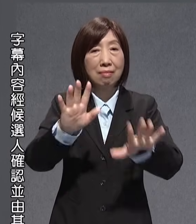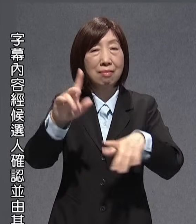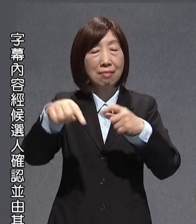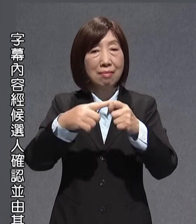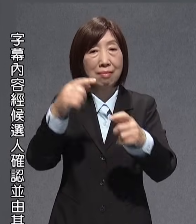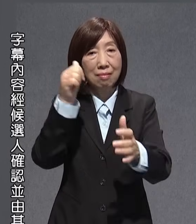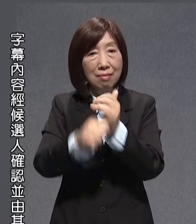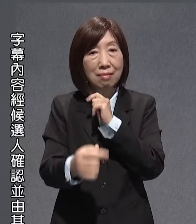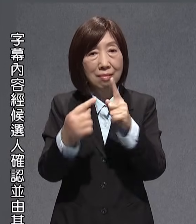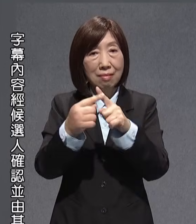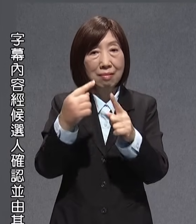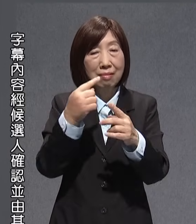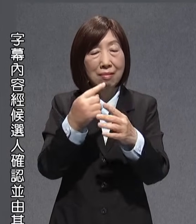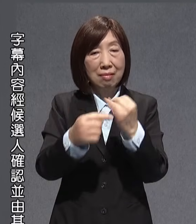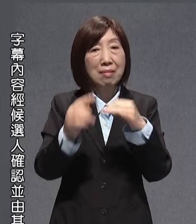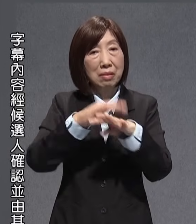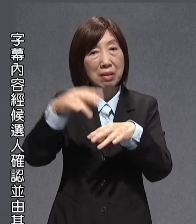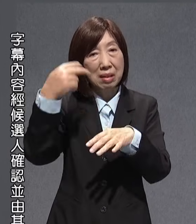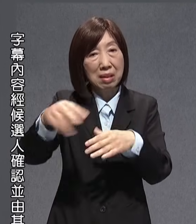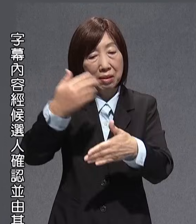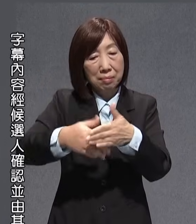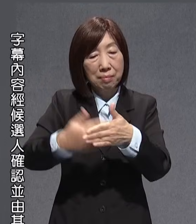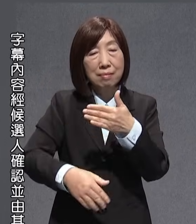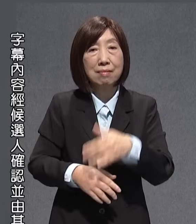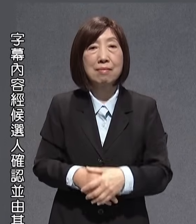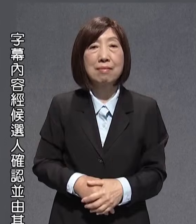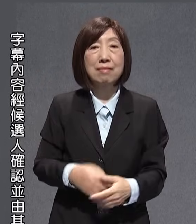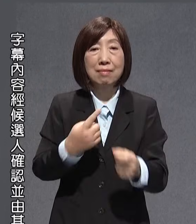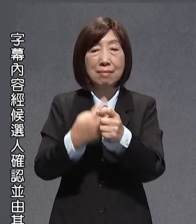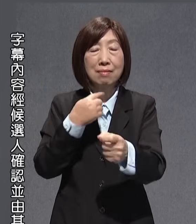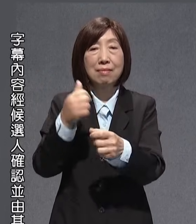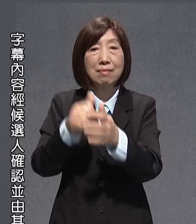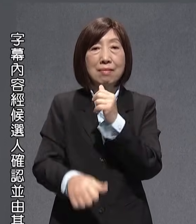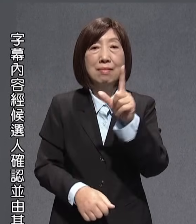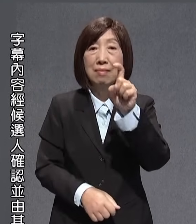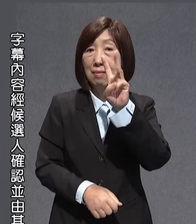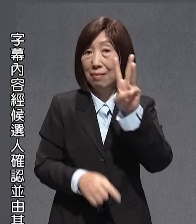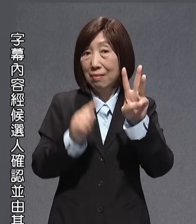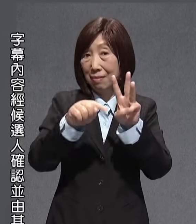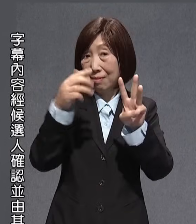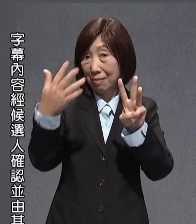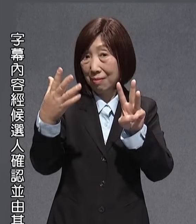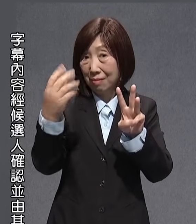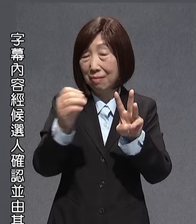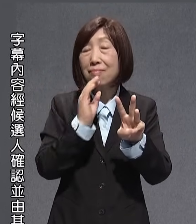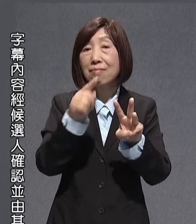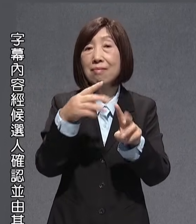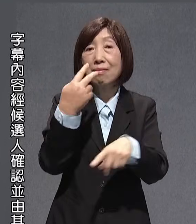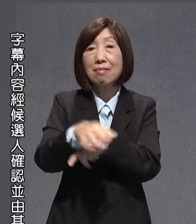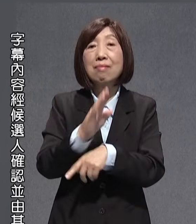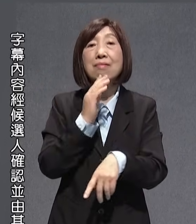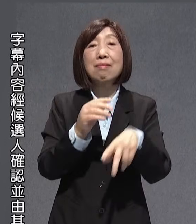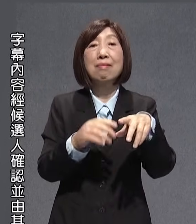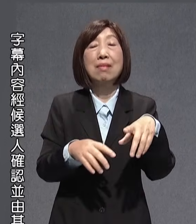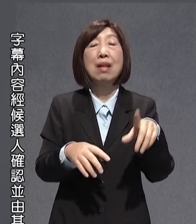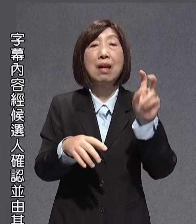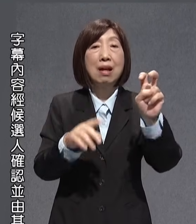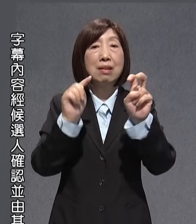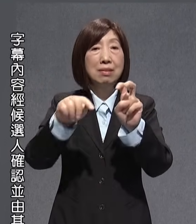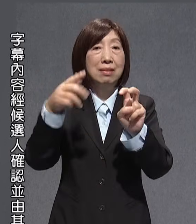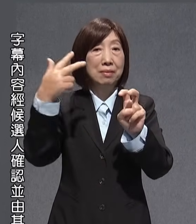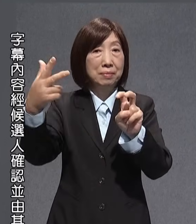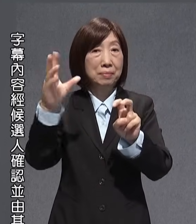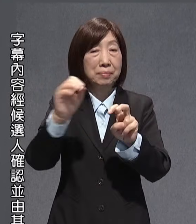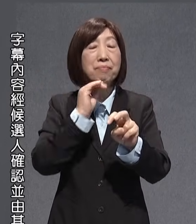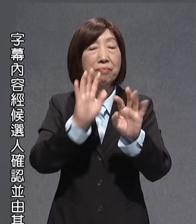出生人数还会再创新低。去年出生13.8万，但是死亡有20.7万，所以台